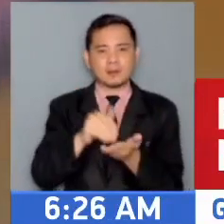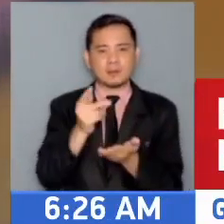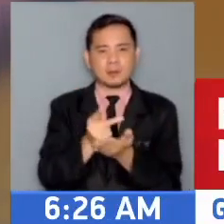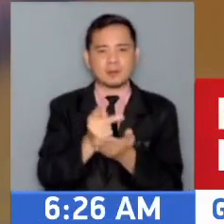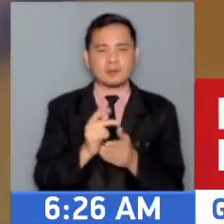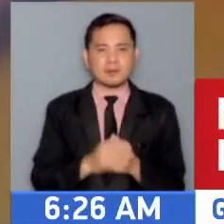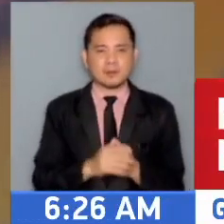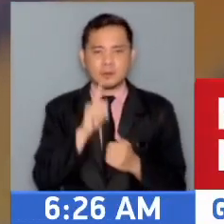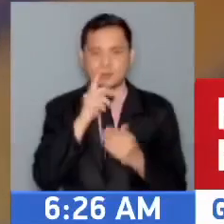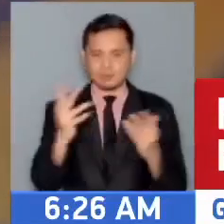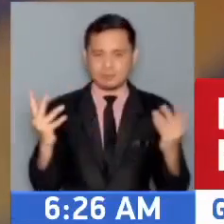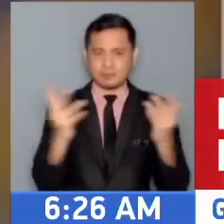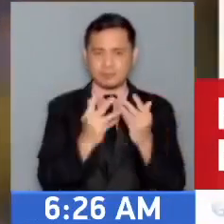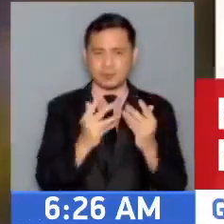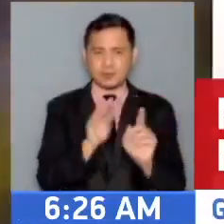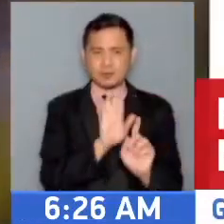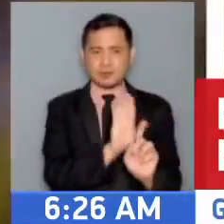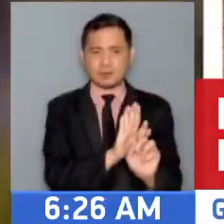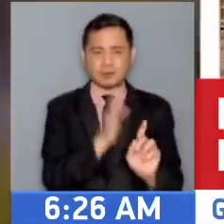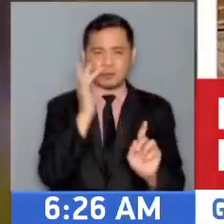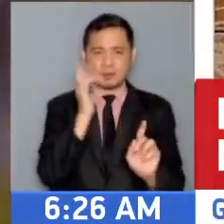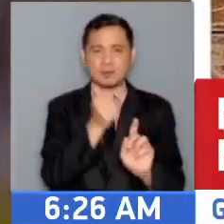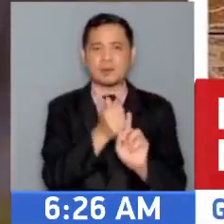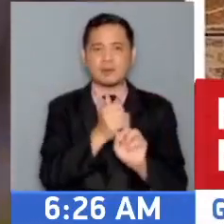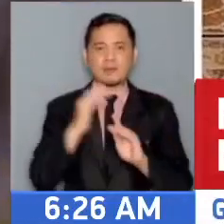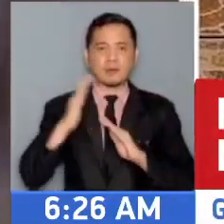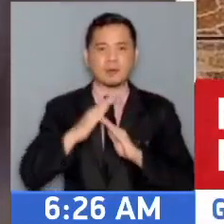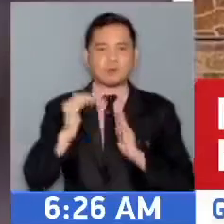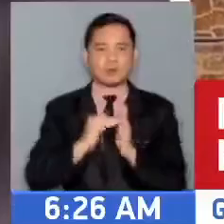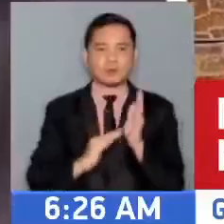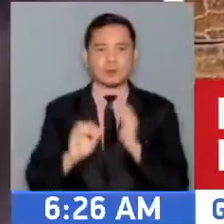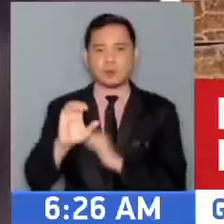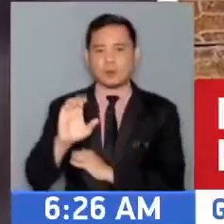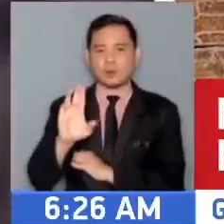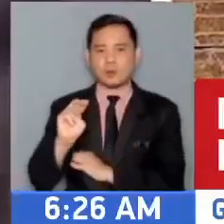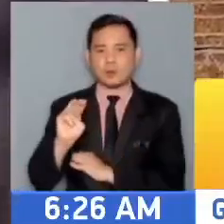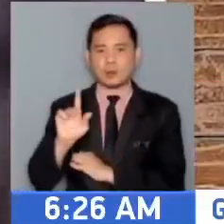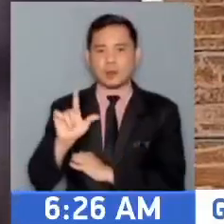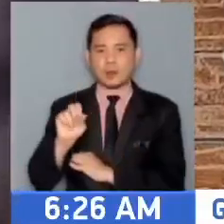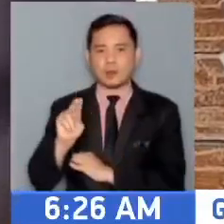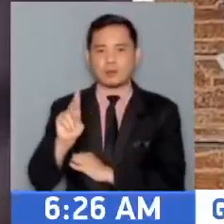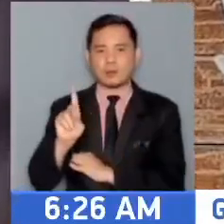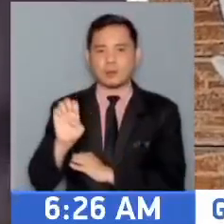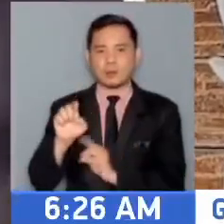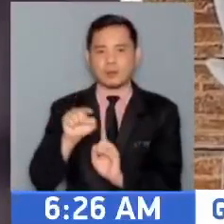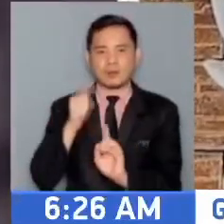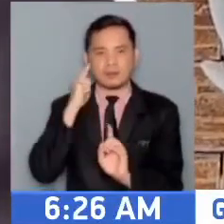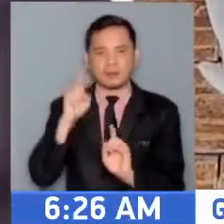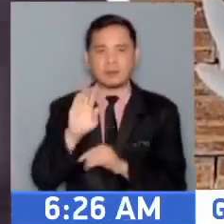si Orpilia na cum laude sa Bachelor of Science in Hospitality Management. Congrats!